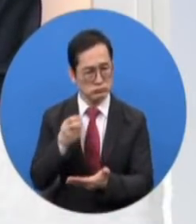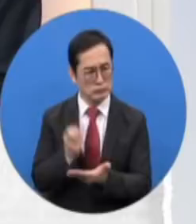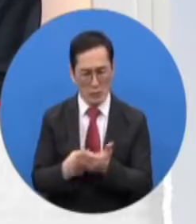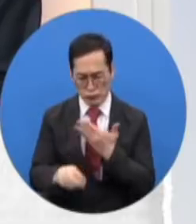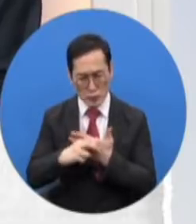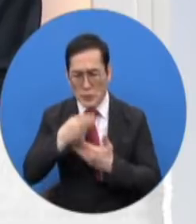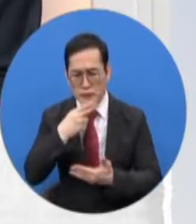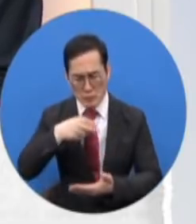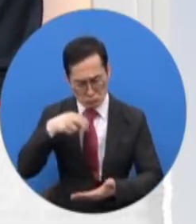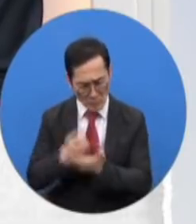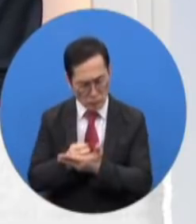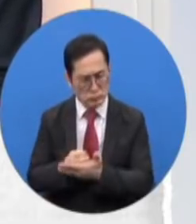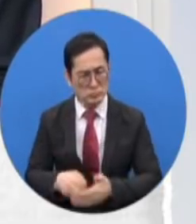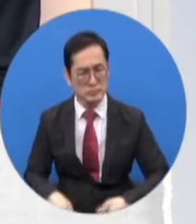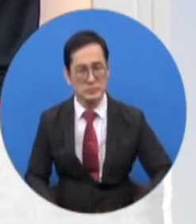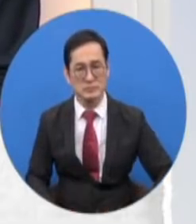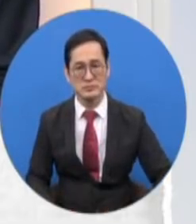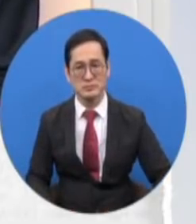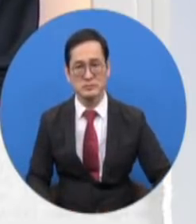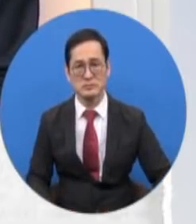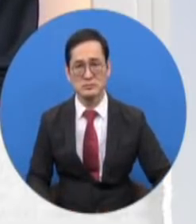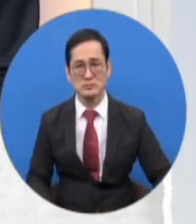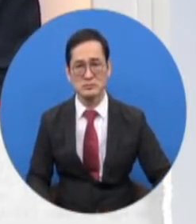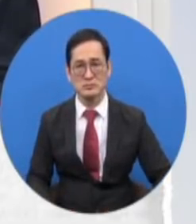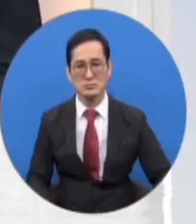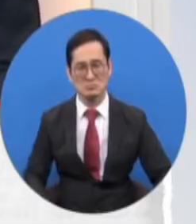뭐 더는 안 보겠다. 우리 하고 싶은 대로 할 테니까